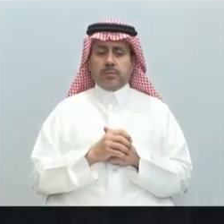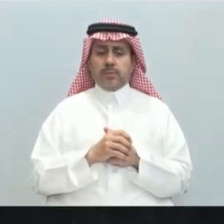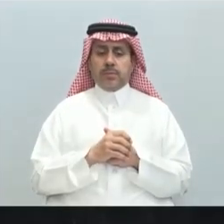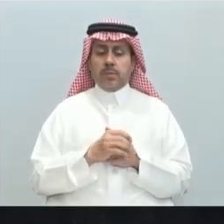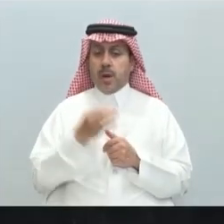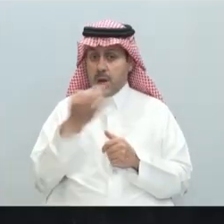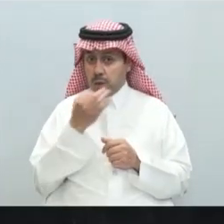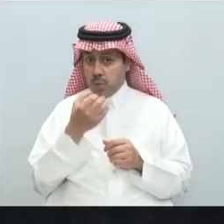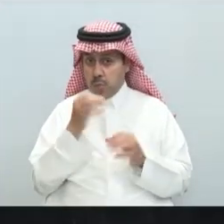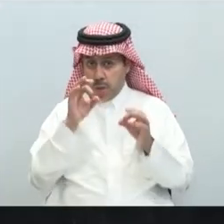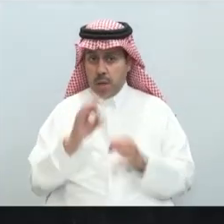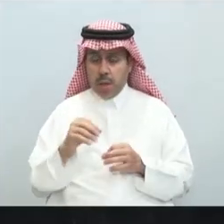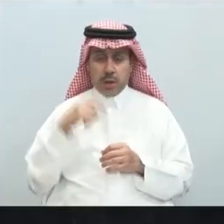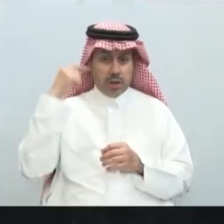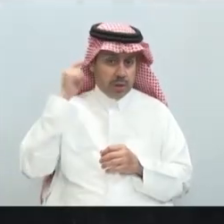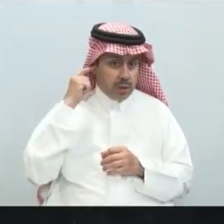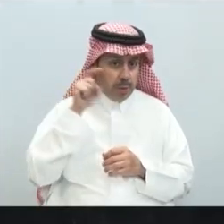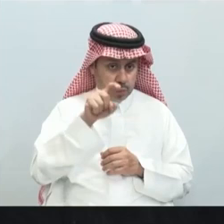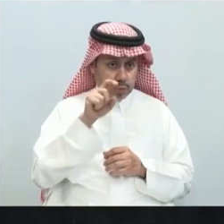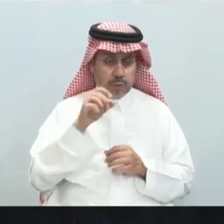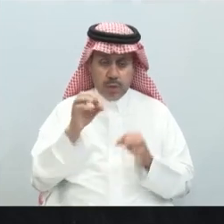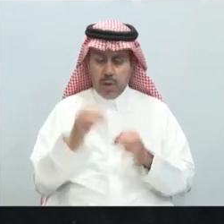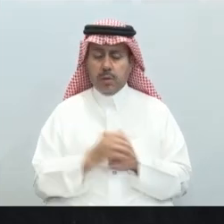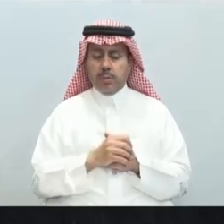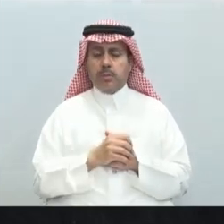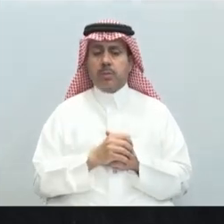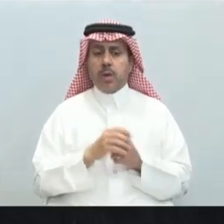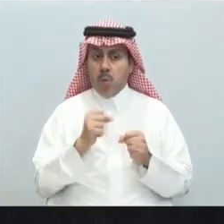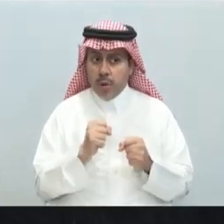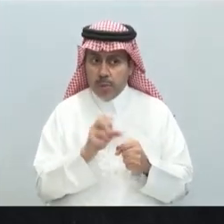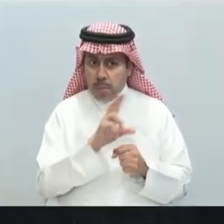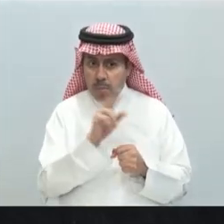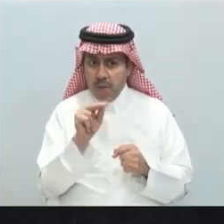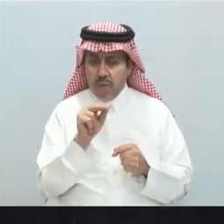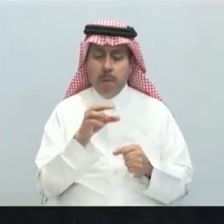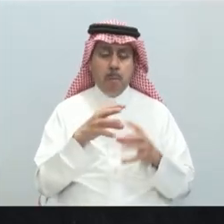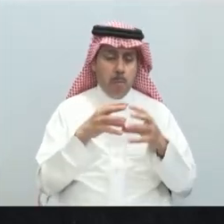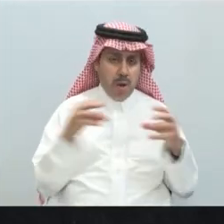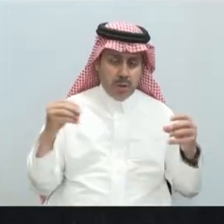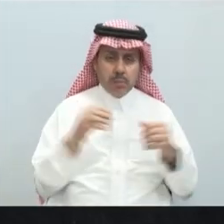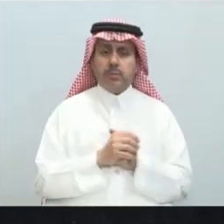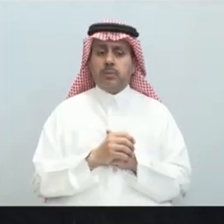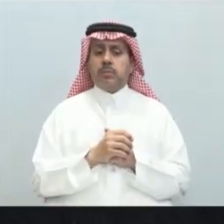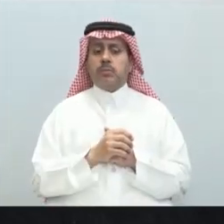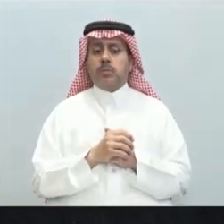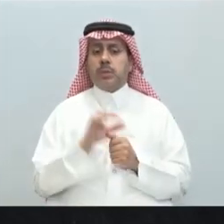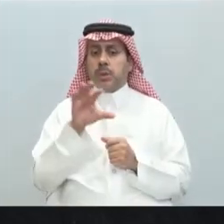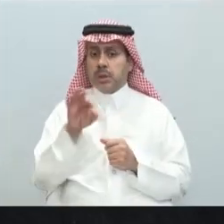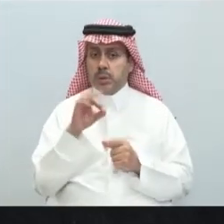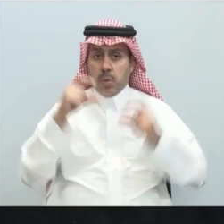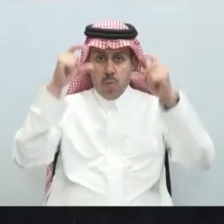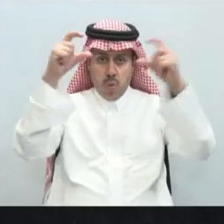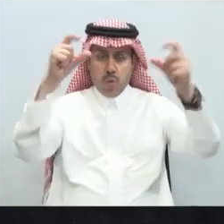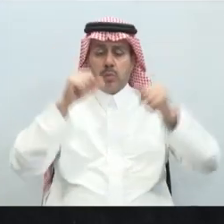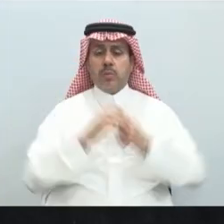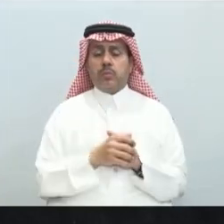قراتم الايات وكذلك استمعتم اليها ووقفتم على شيء من معانيها وكذلك اخترتم الموضوع